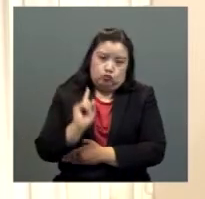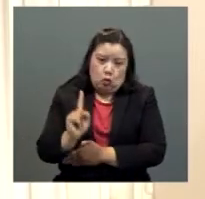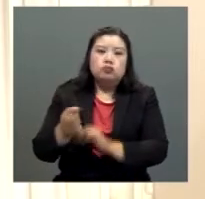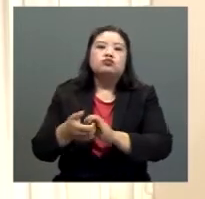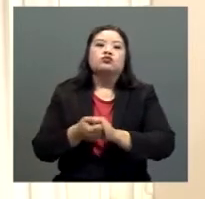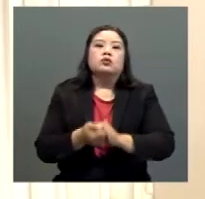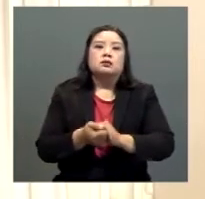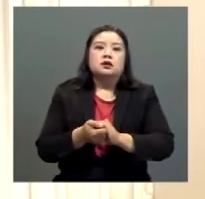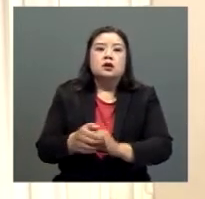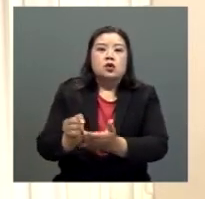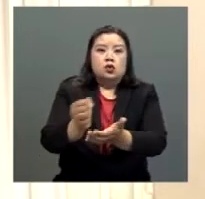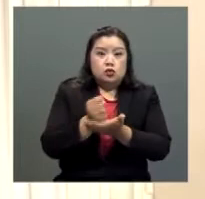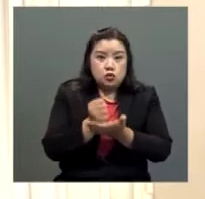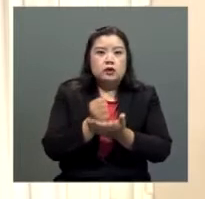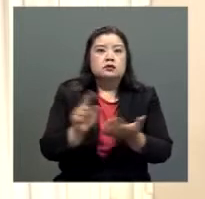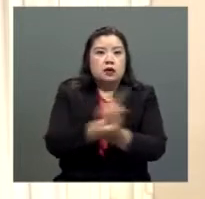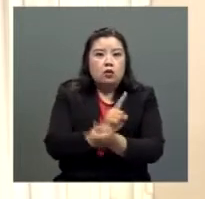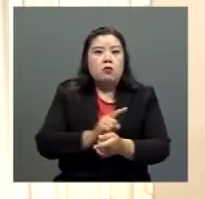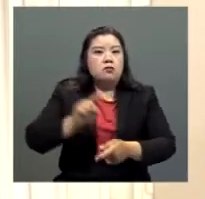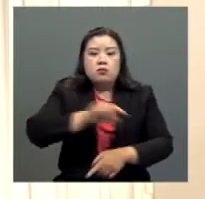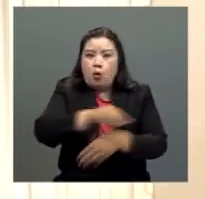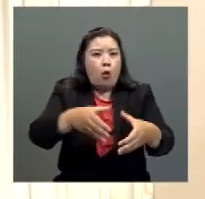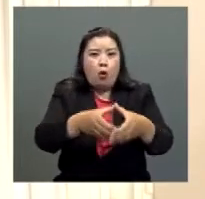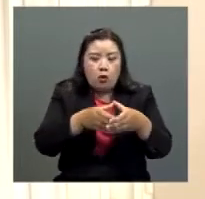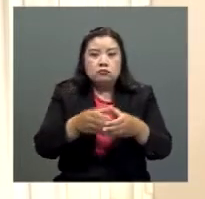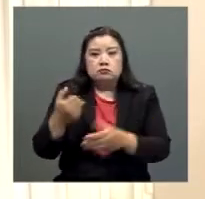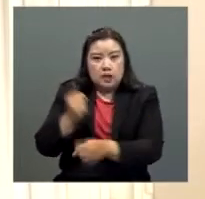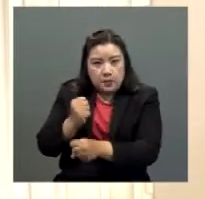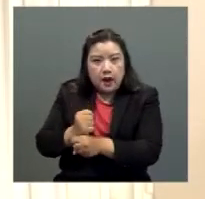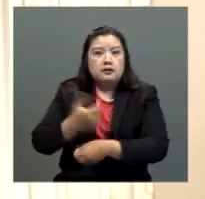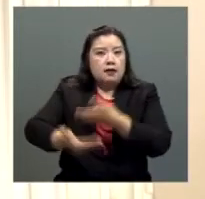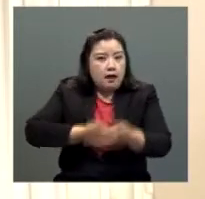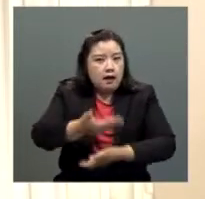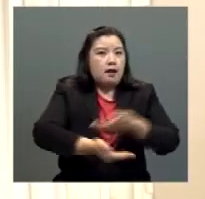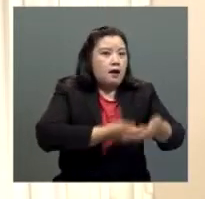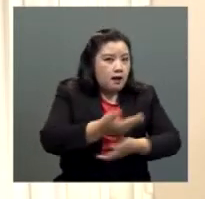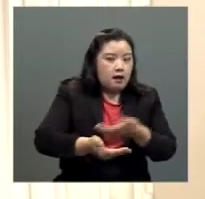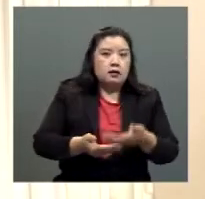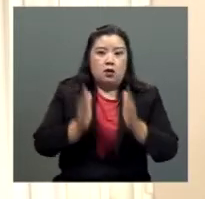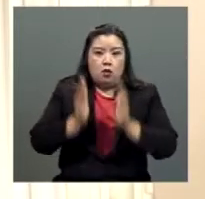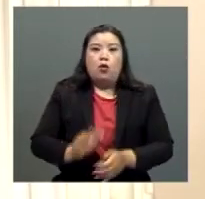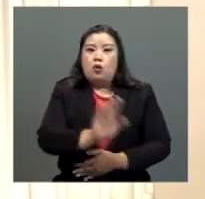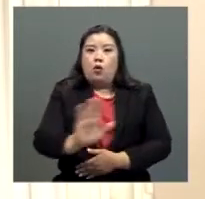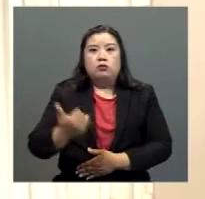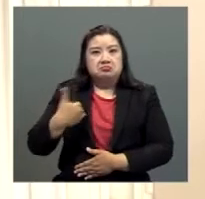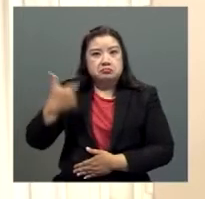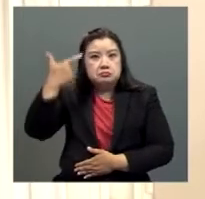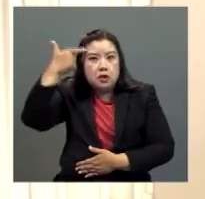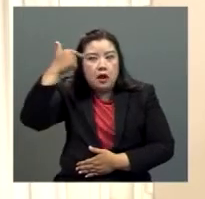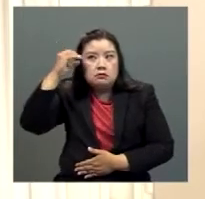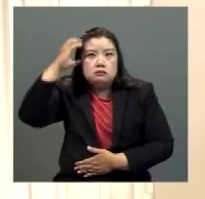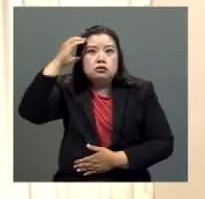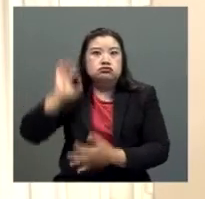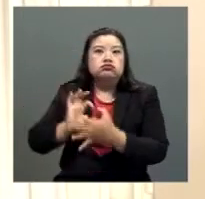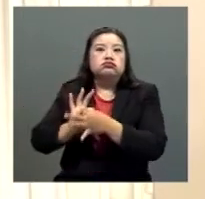มือดึงทุกภาคส่วนของสังคมรวมถึงกลุ่มธุรกิจทุกกลุ่มทุกคนที่มีความรู้ความสามารถ